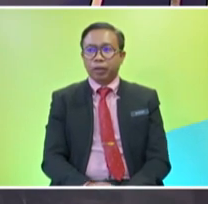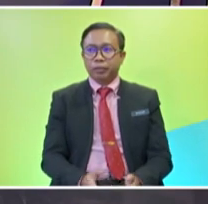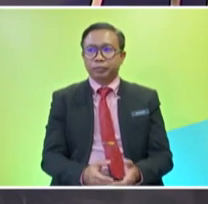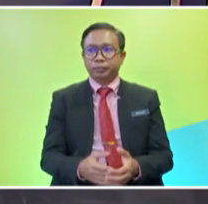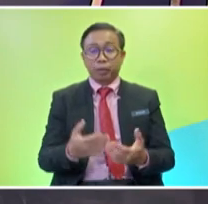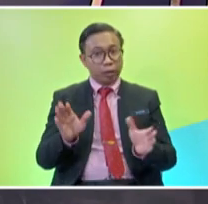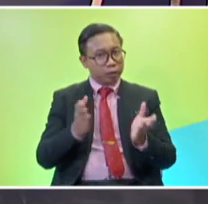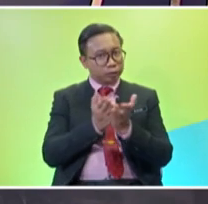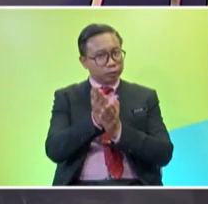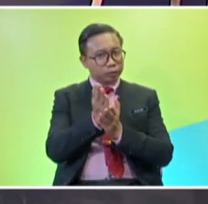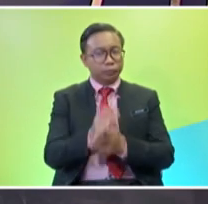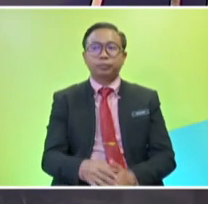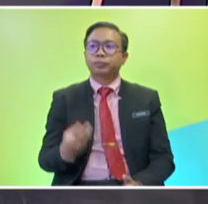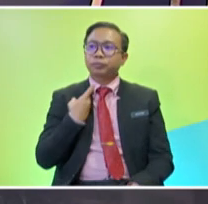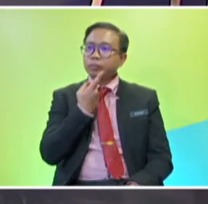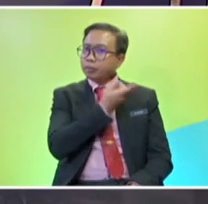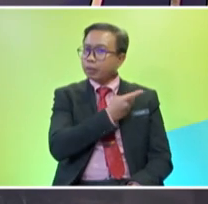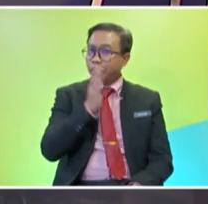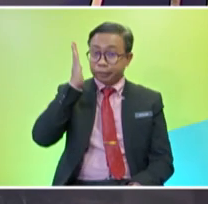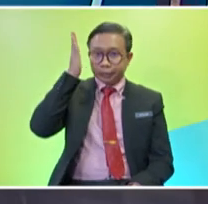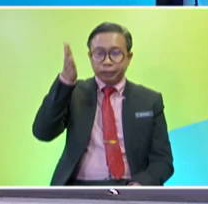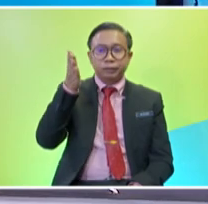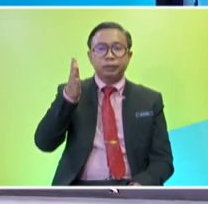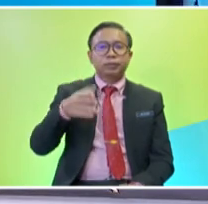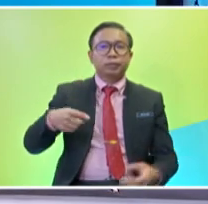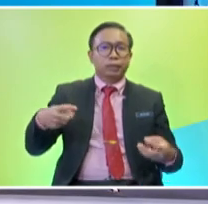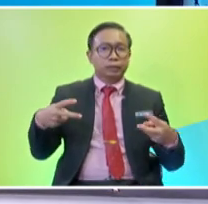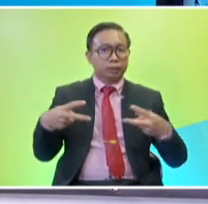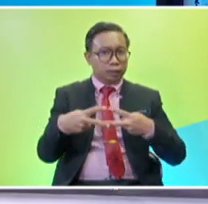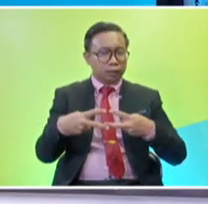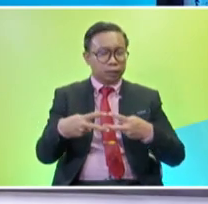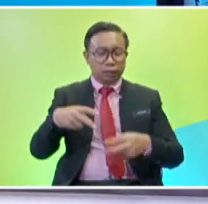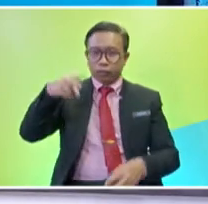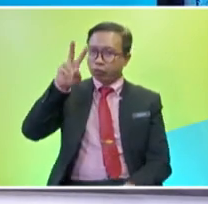seterusnya kita akan pasang buat